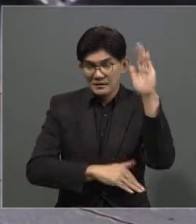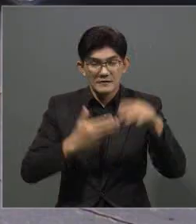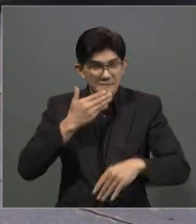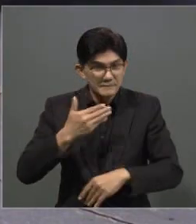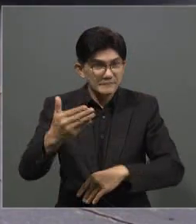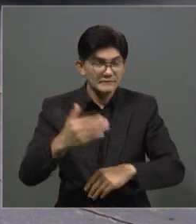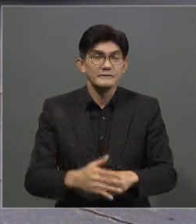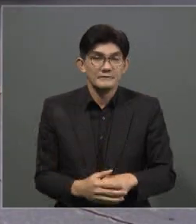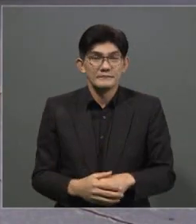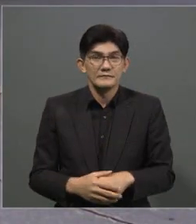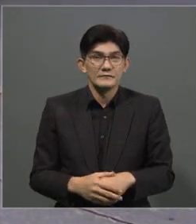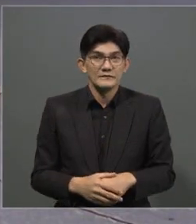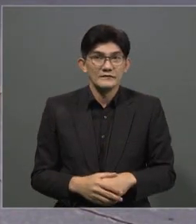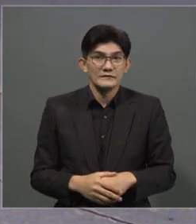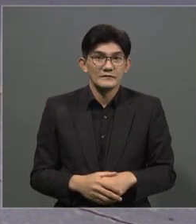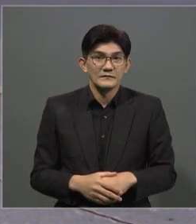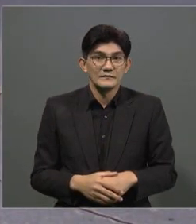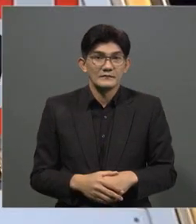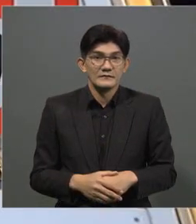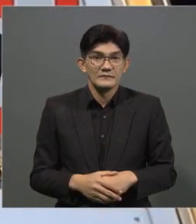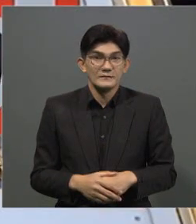ยืนค่ะ L